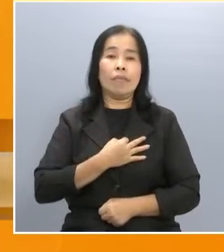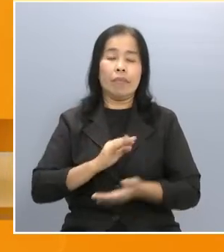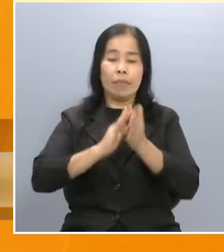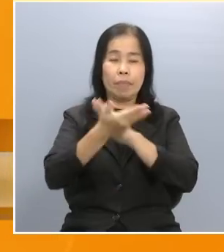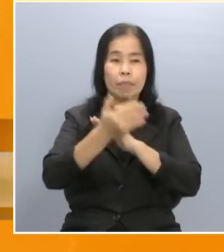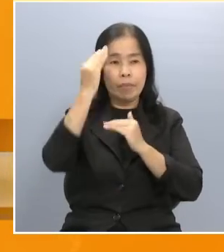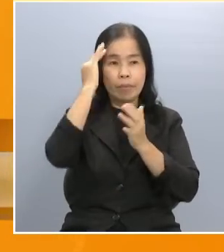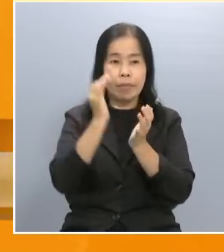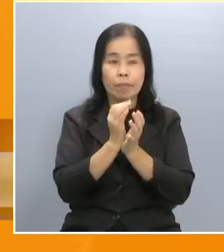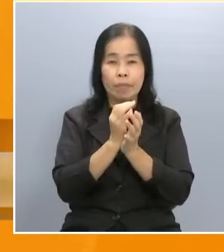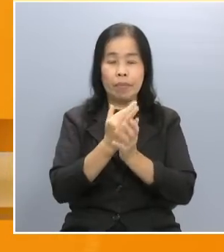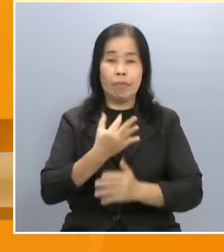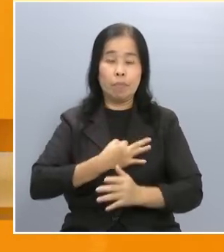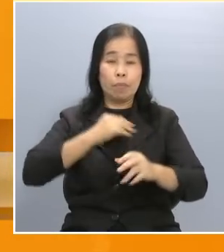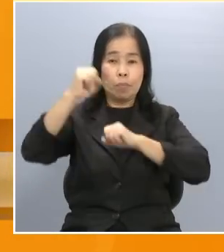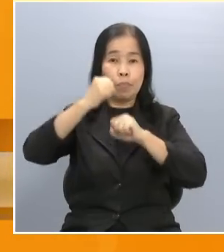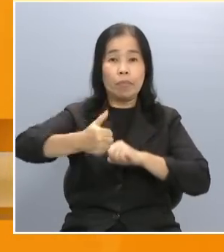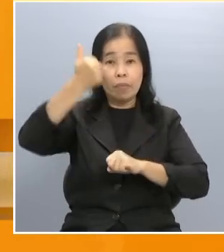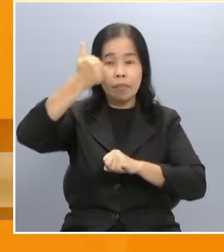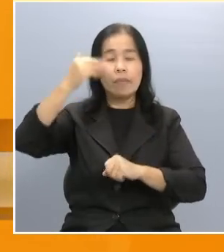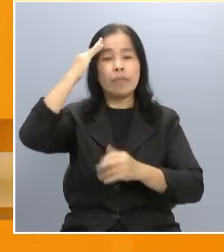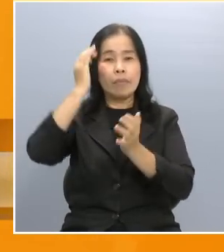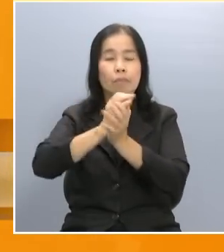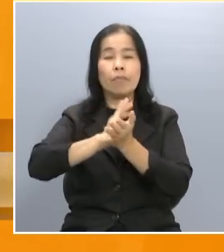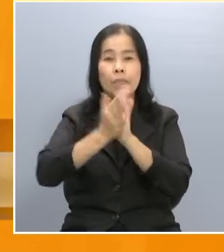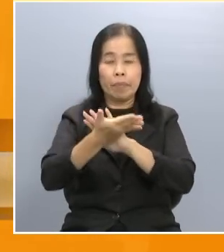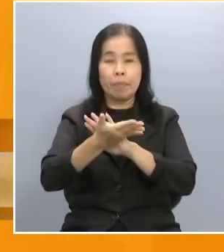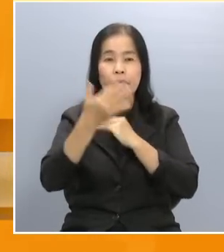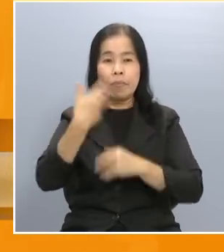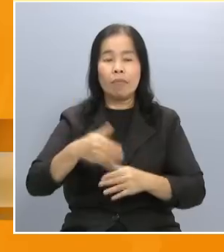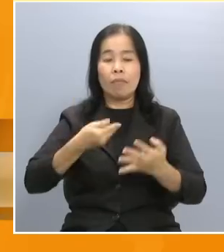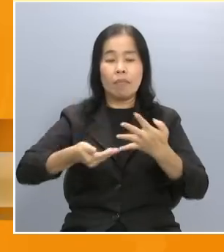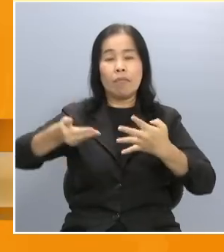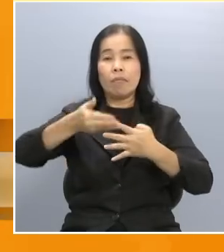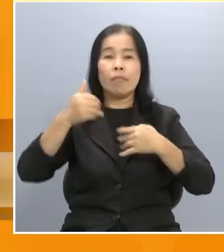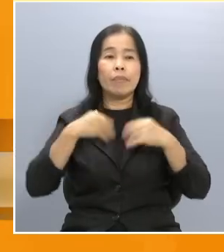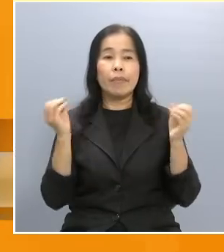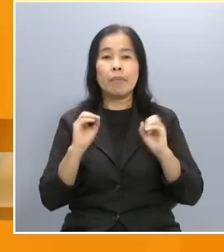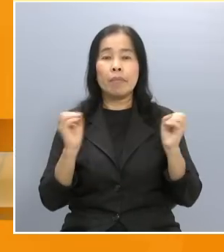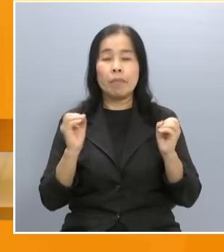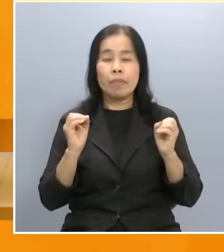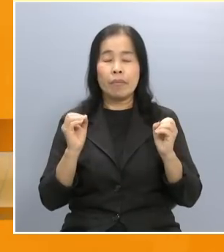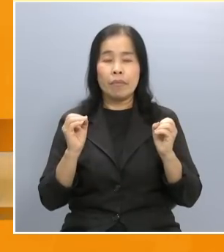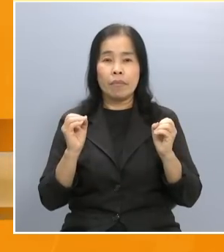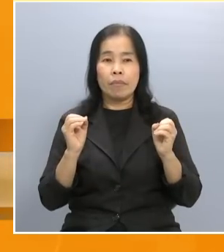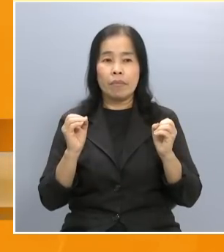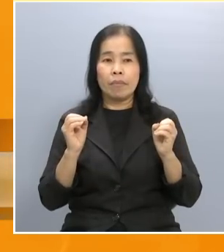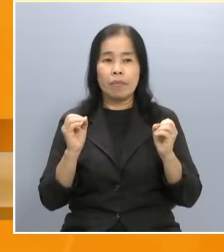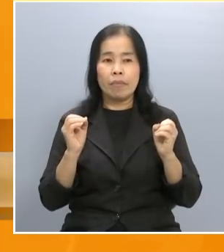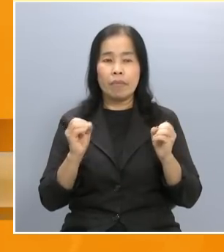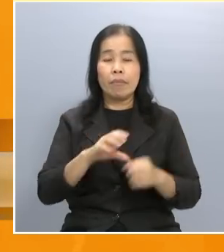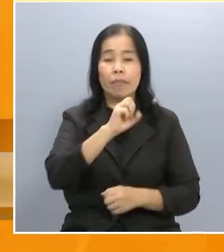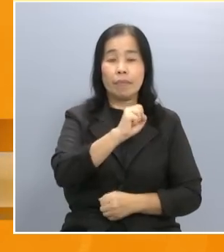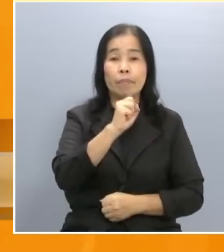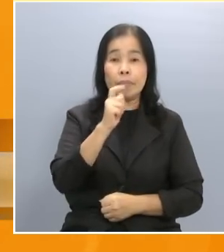หลังได้เหรียญโอลิมปิกปรากฏว่าไม่ได้เลื่อนชั้นจาก 10ได้เลื่อนชั้นจากแค่10เอก